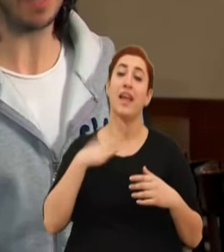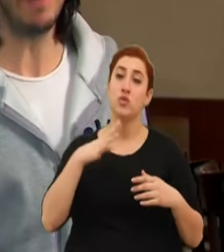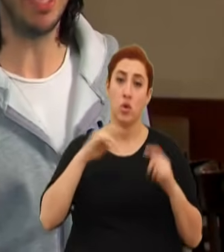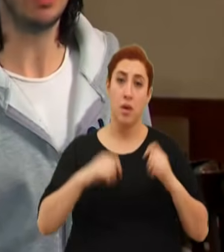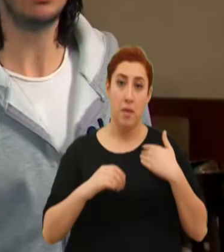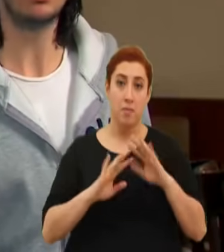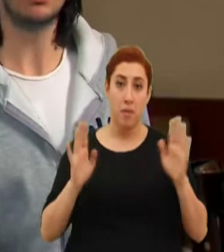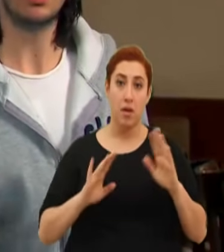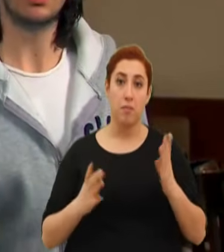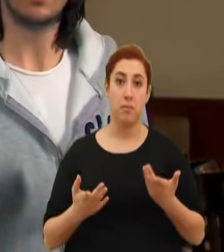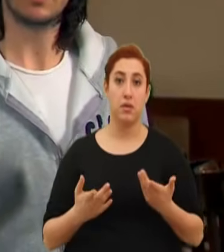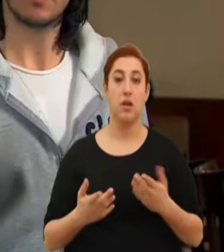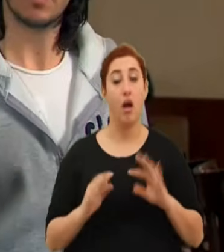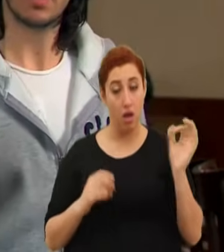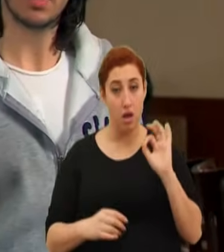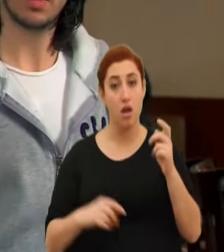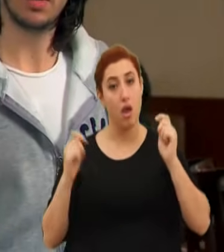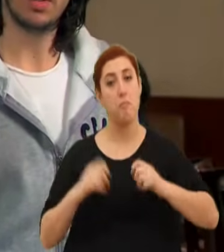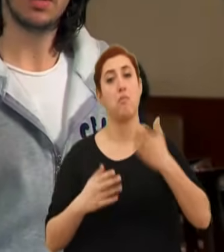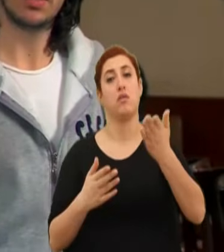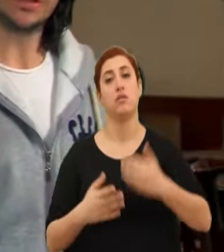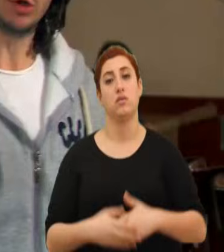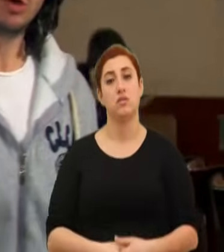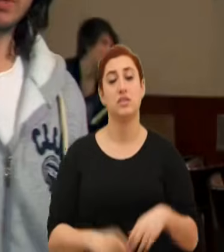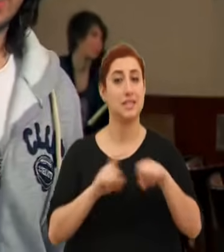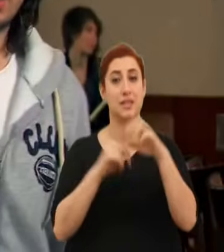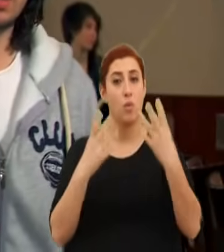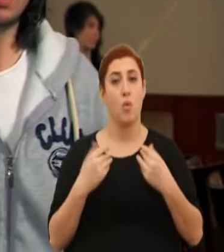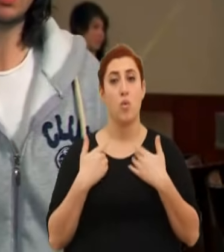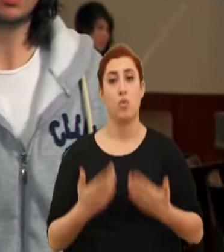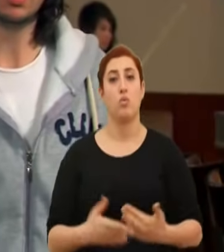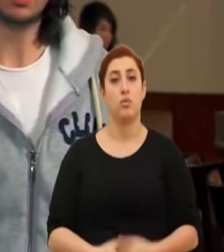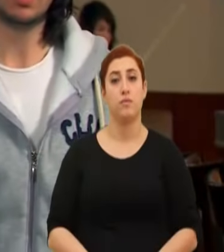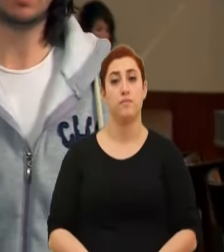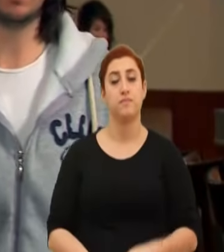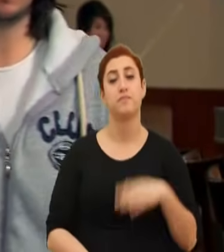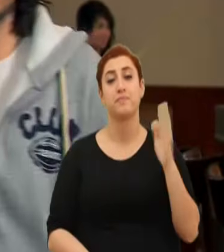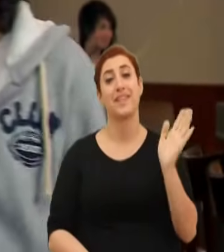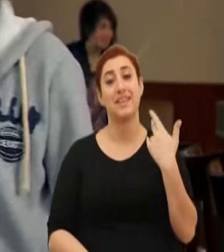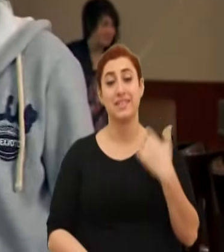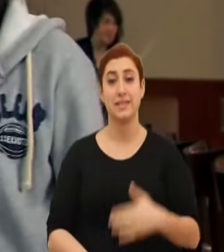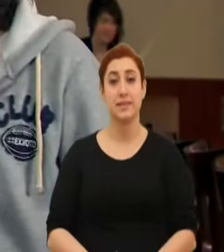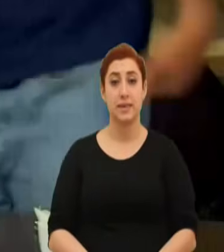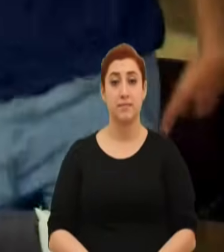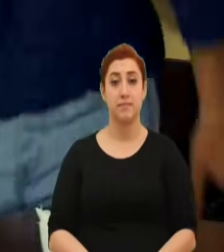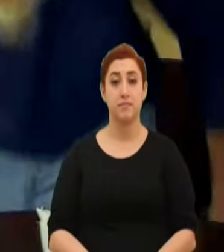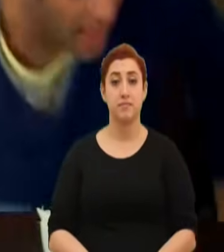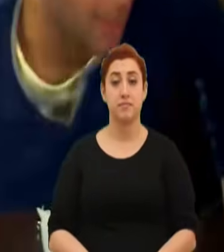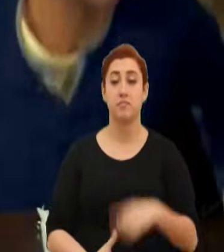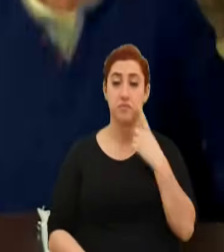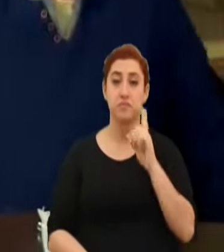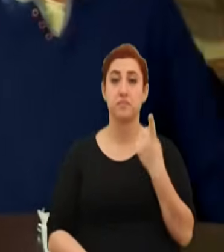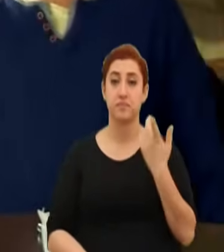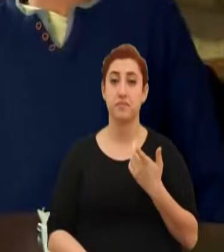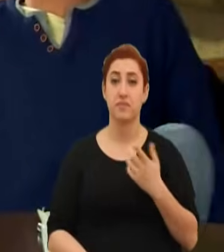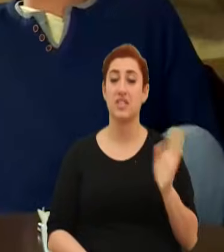istiyorsam yaparım, tamam mı? Şöyle ya, yapar ya. Sinir oluyorum ya. Neyse ya. Hayret bir şey